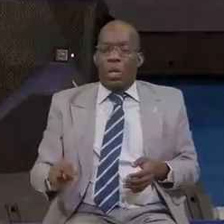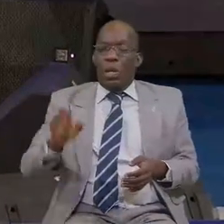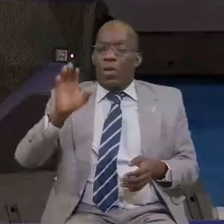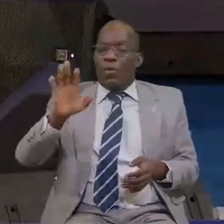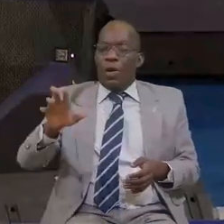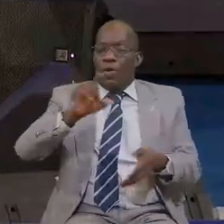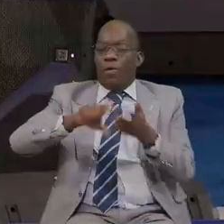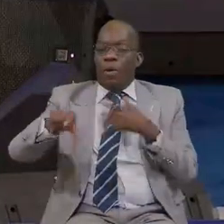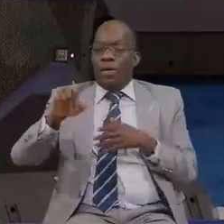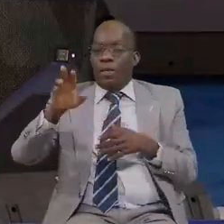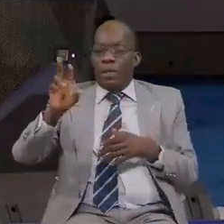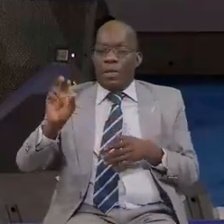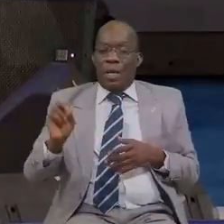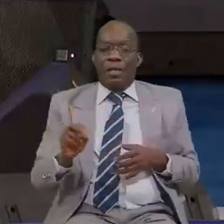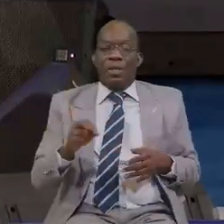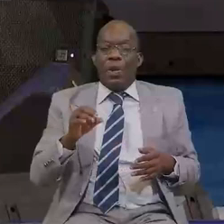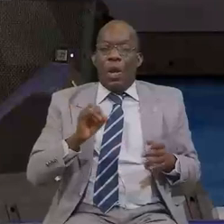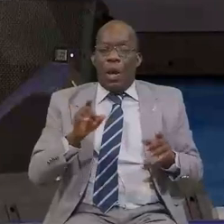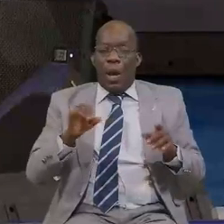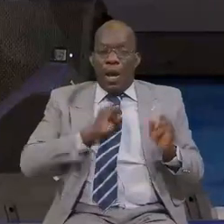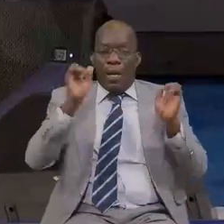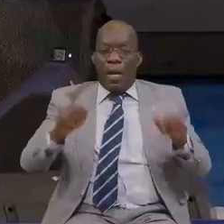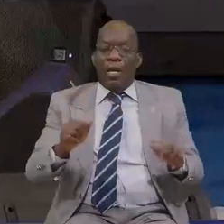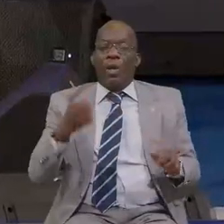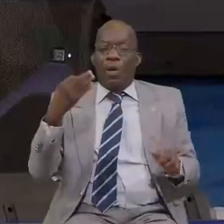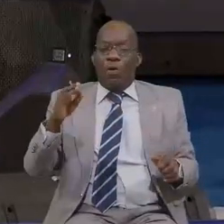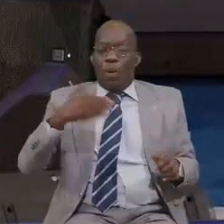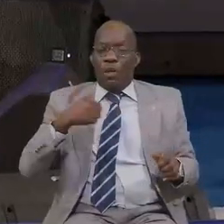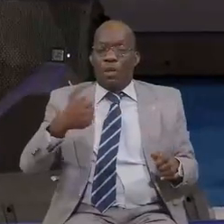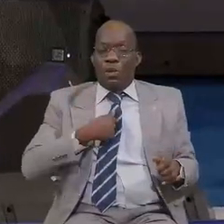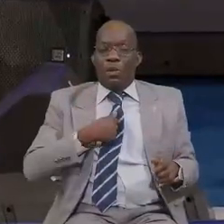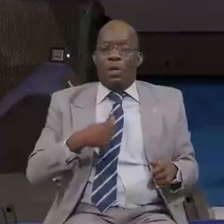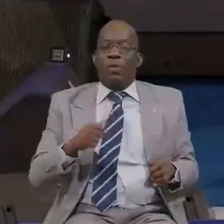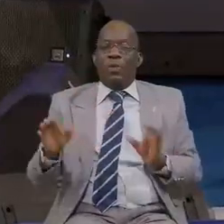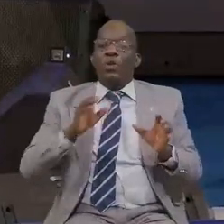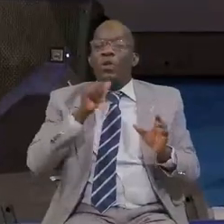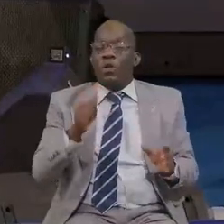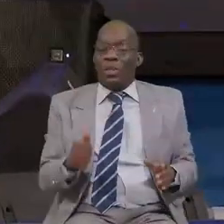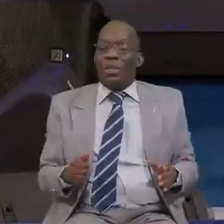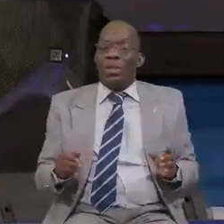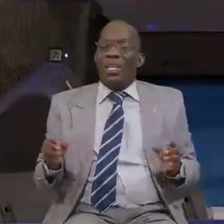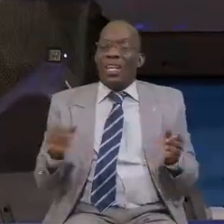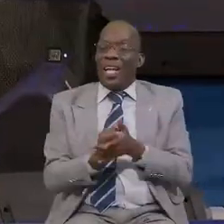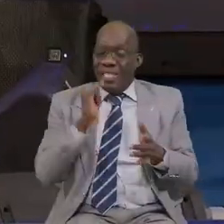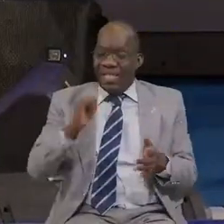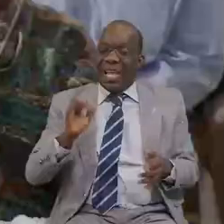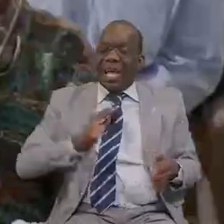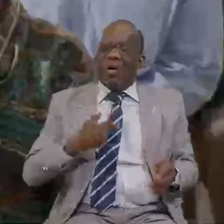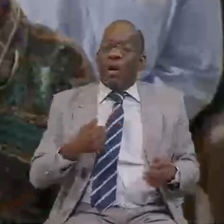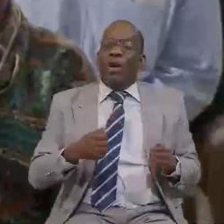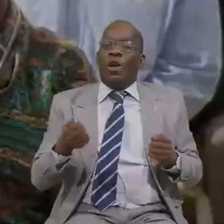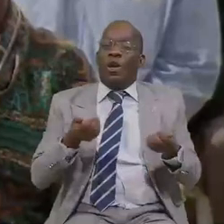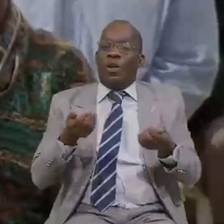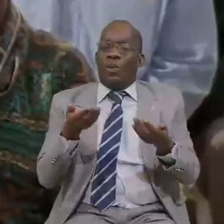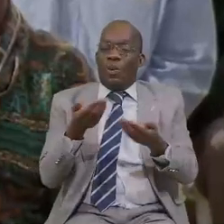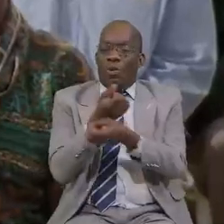Je ne puis rien faire de moi-même. C'est le Seigneur du ciel, de la terre, notre maître. C'est notre Messie. Ça, c'est le capitaine de notre salut. Ça,